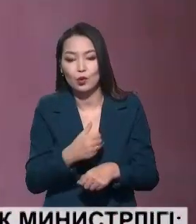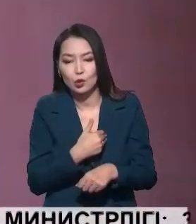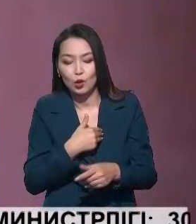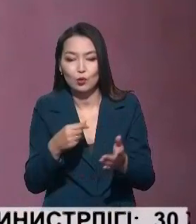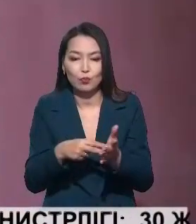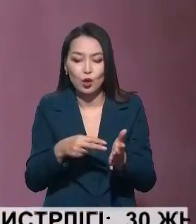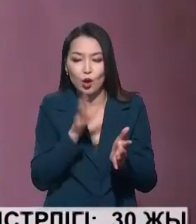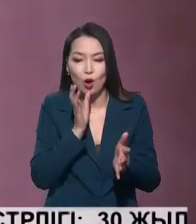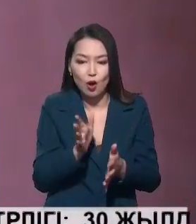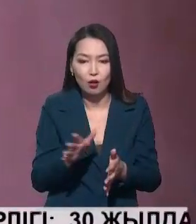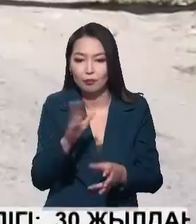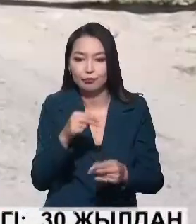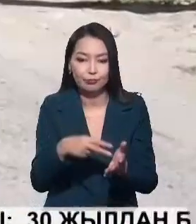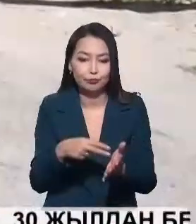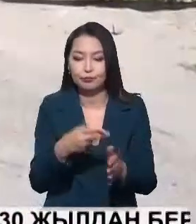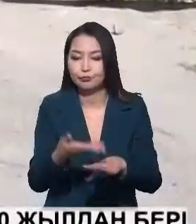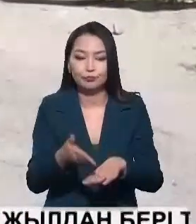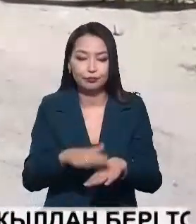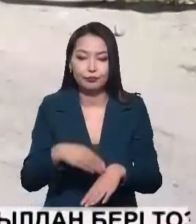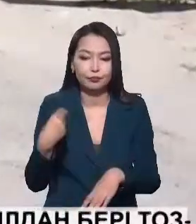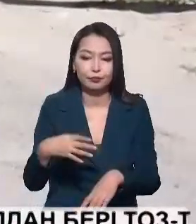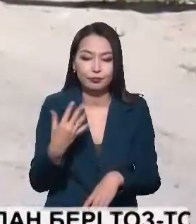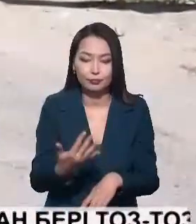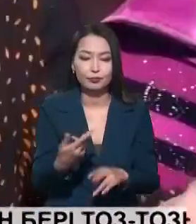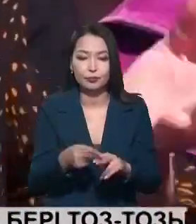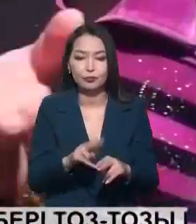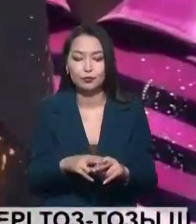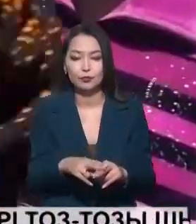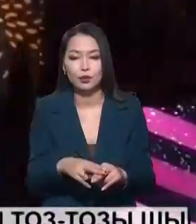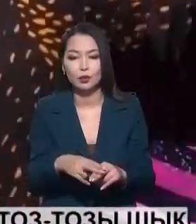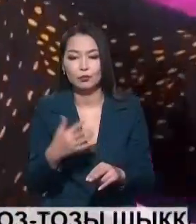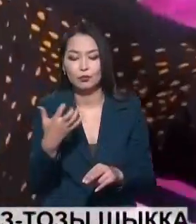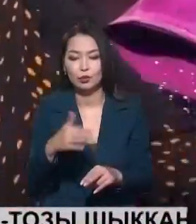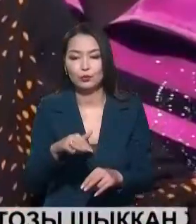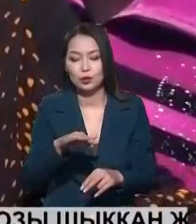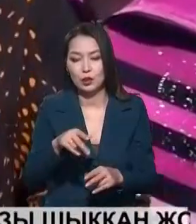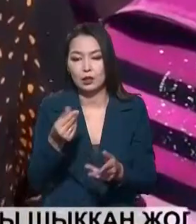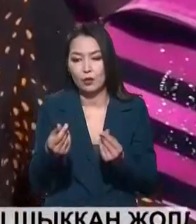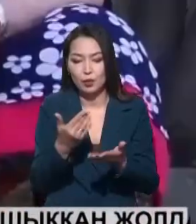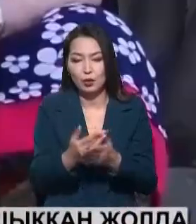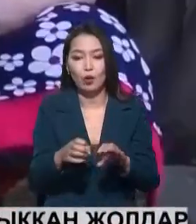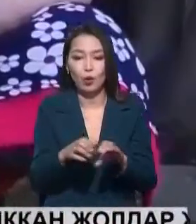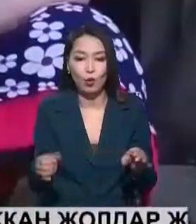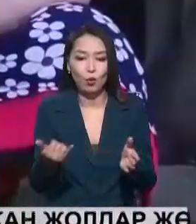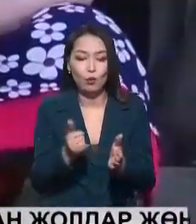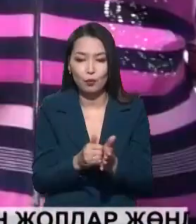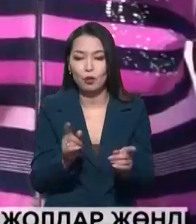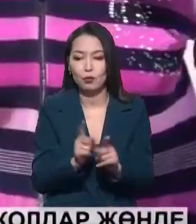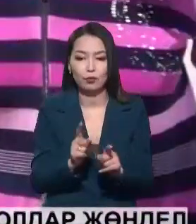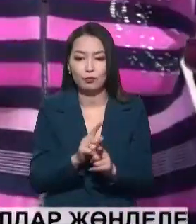Тұрғындар қалтамыз көтермейді дейді. Әр аула кемі 500 мың теңге төлеуі тиіс екен. Кәріз жүйесі жоқ. Көшедегі иіс қолқаны